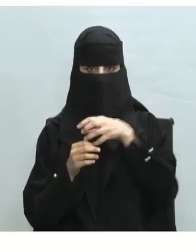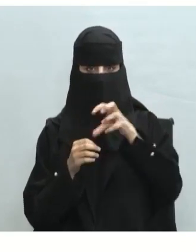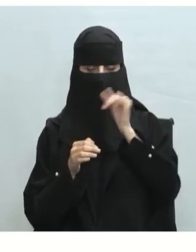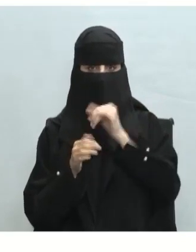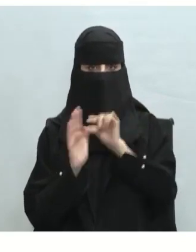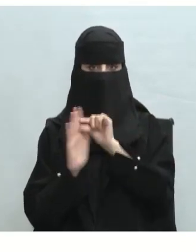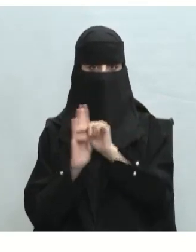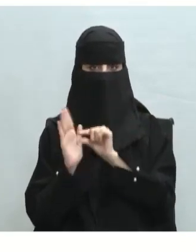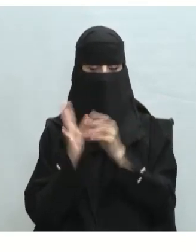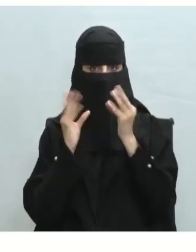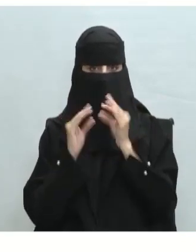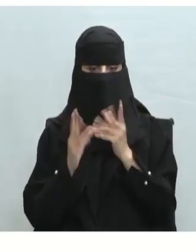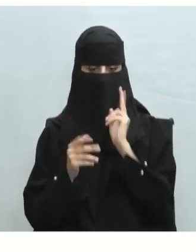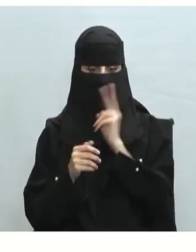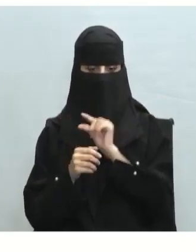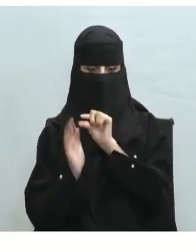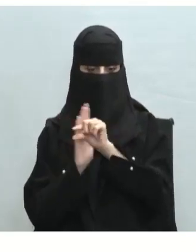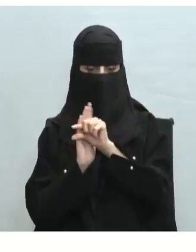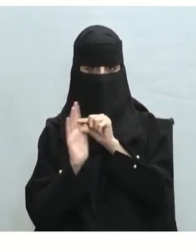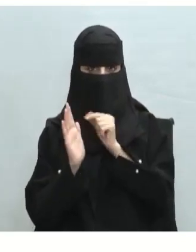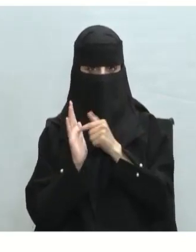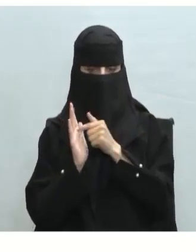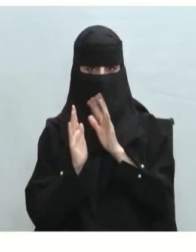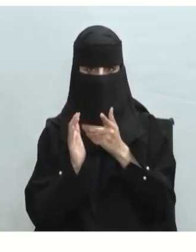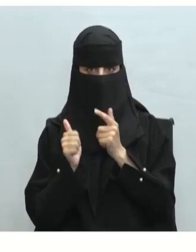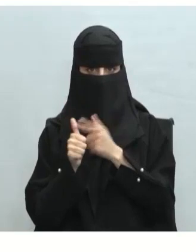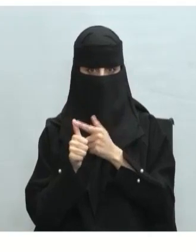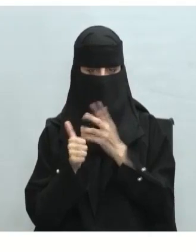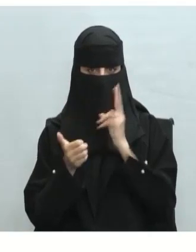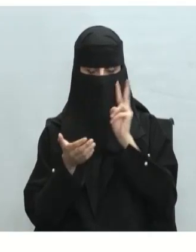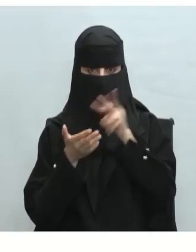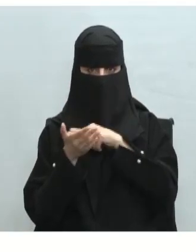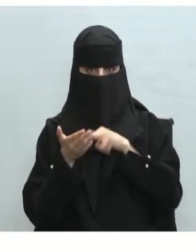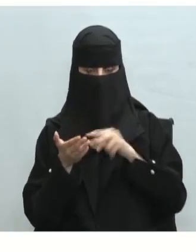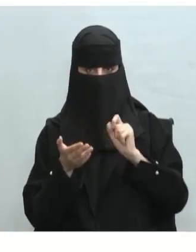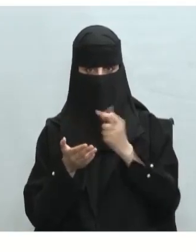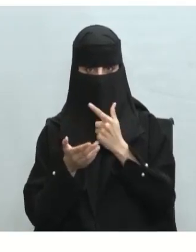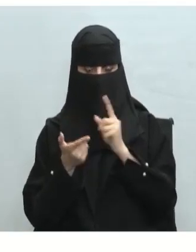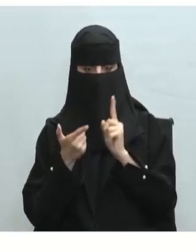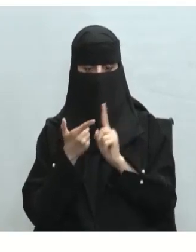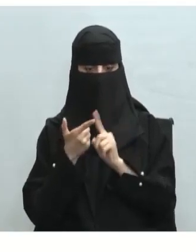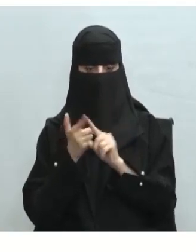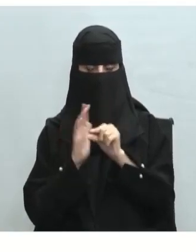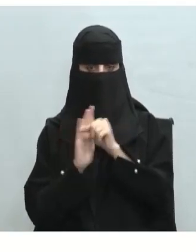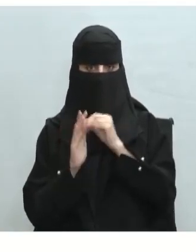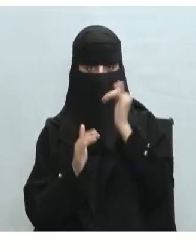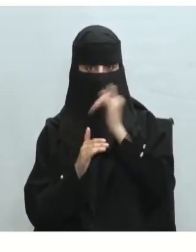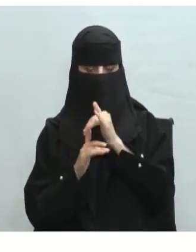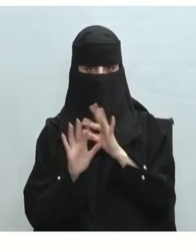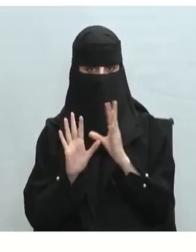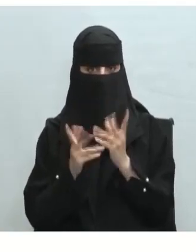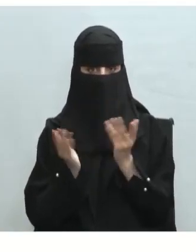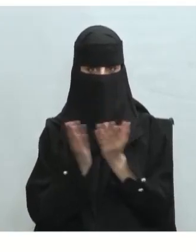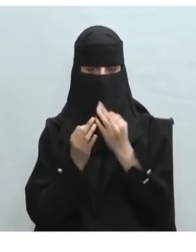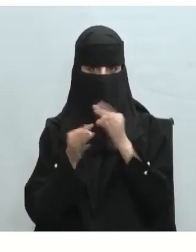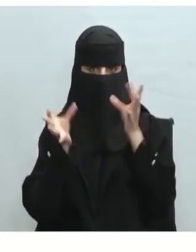الوحده عنوان الوحده القراءه السريعه وهذا هو العنوان للوحده موضوعات الوحده او التي سندرسها باذن الله تعالى